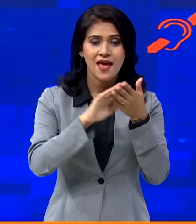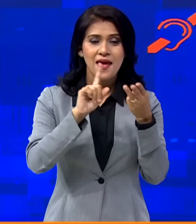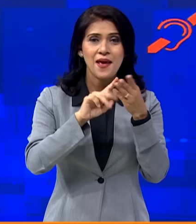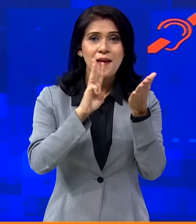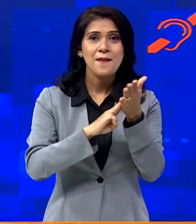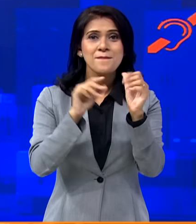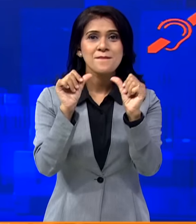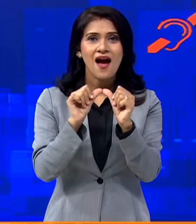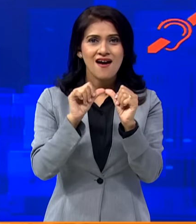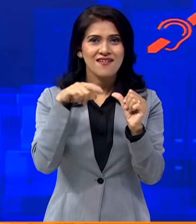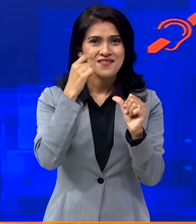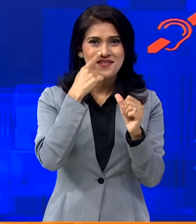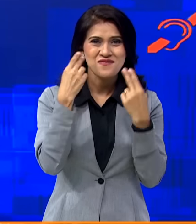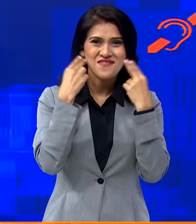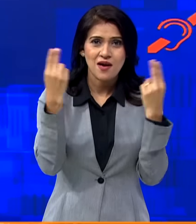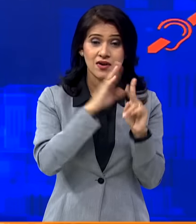हैं